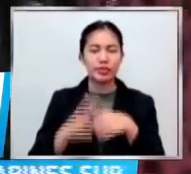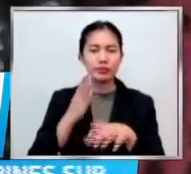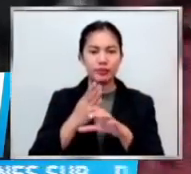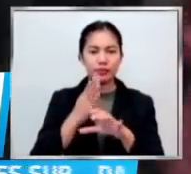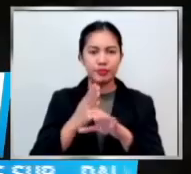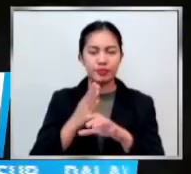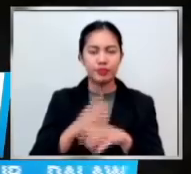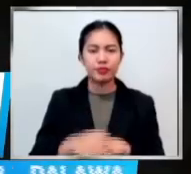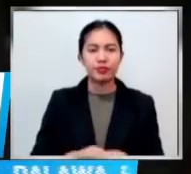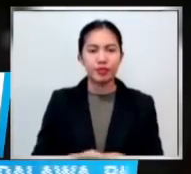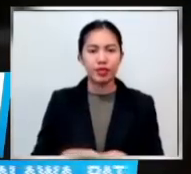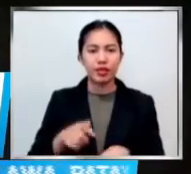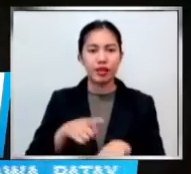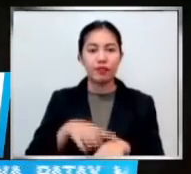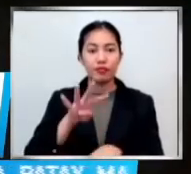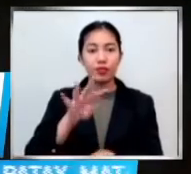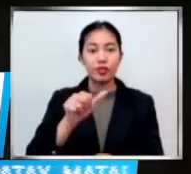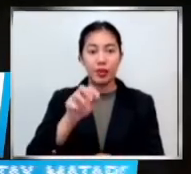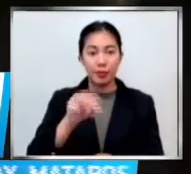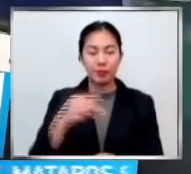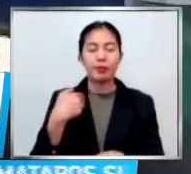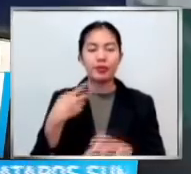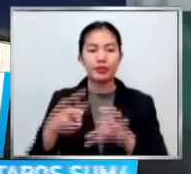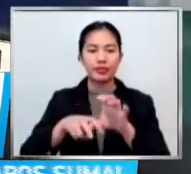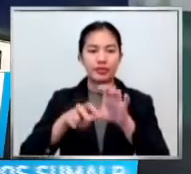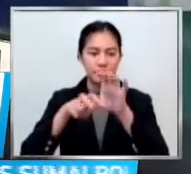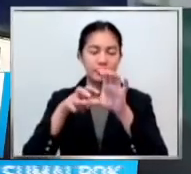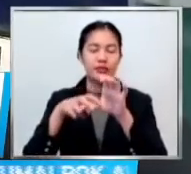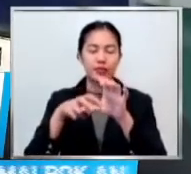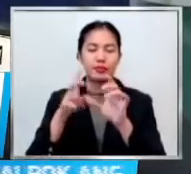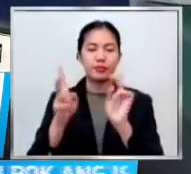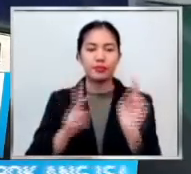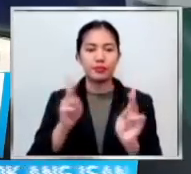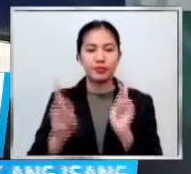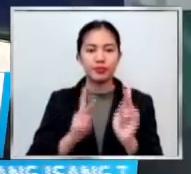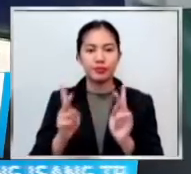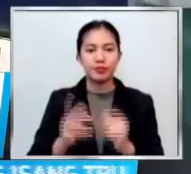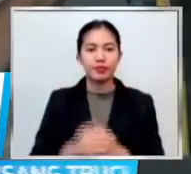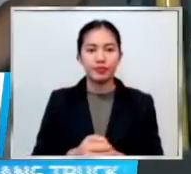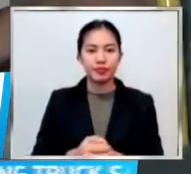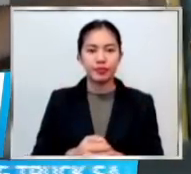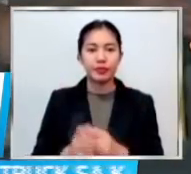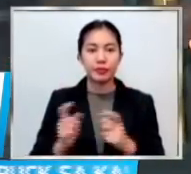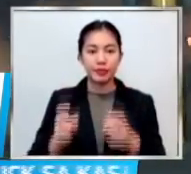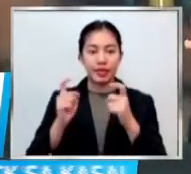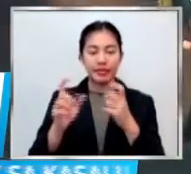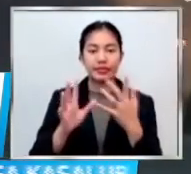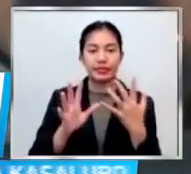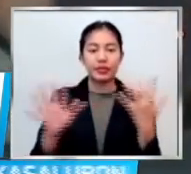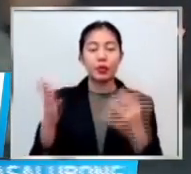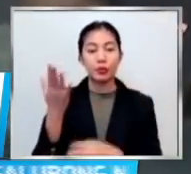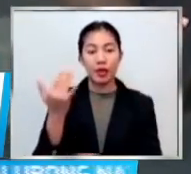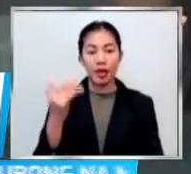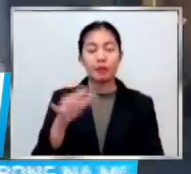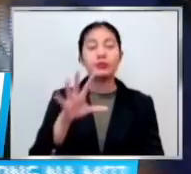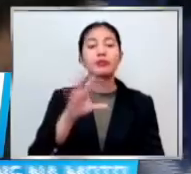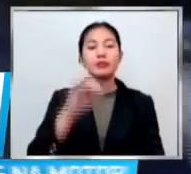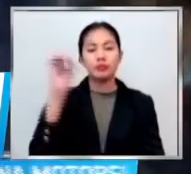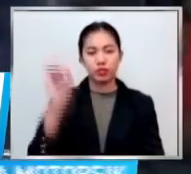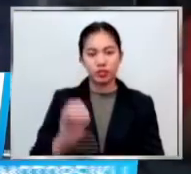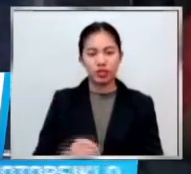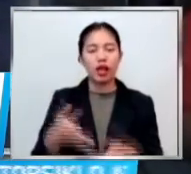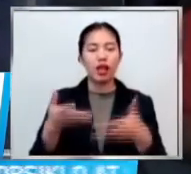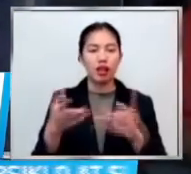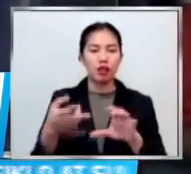alas 4, agad din namang nakasakay ang mga pasahero. Mabilis umusad ang pila dahil 70% na ng kapasidad ng bus ang